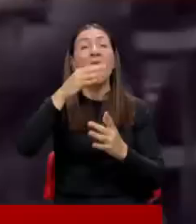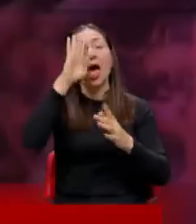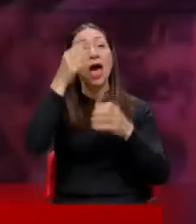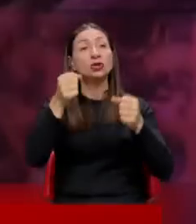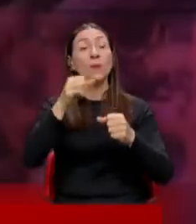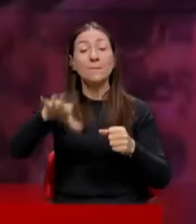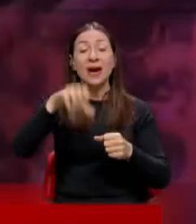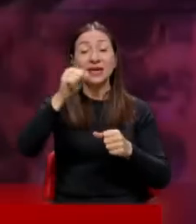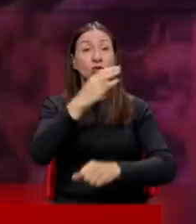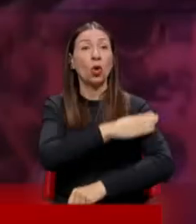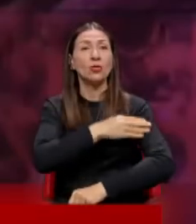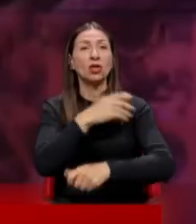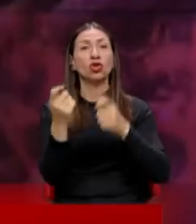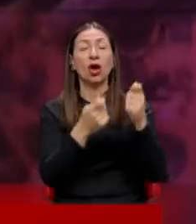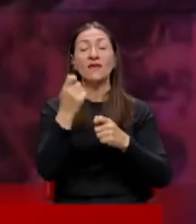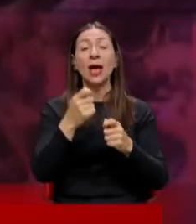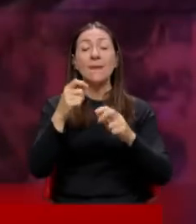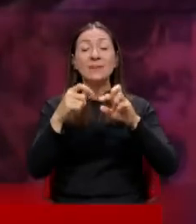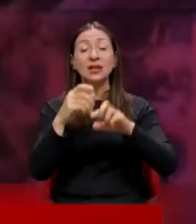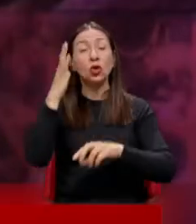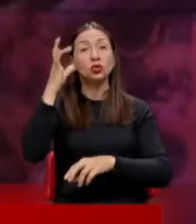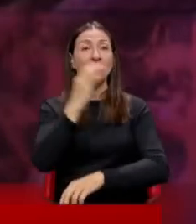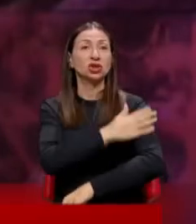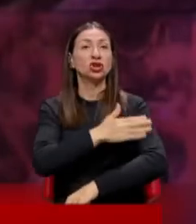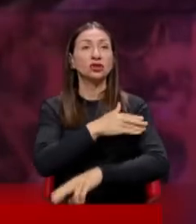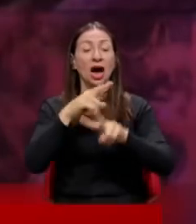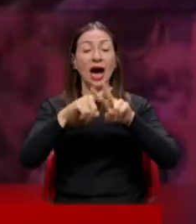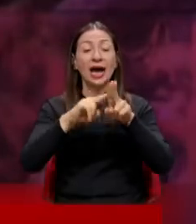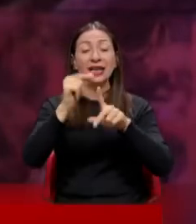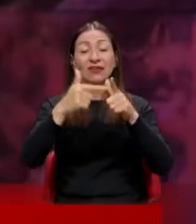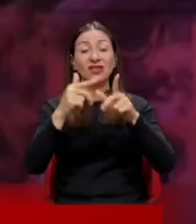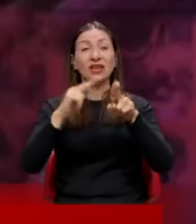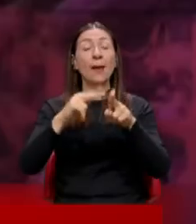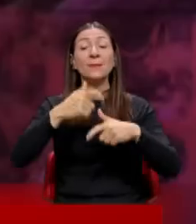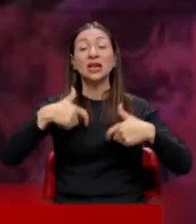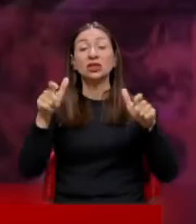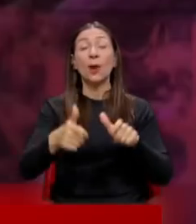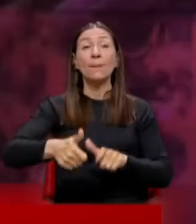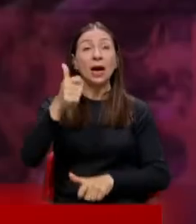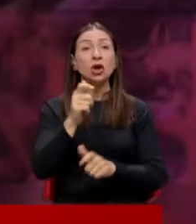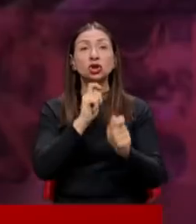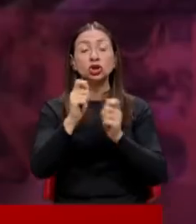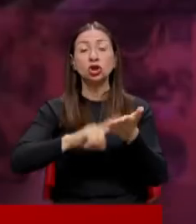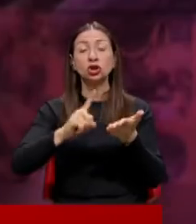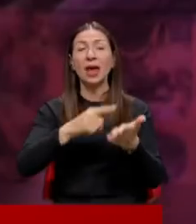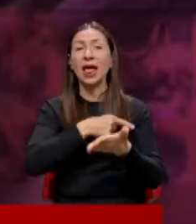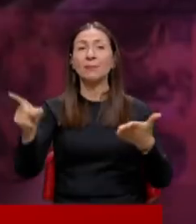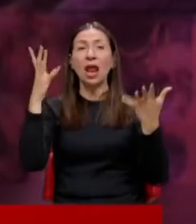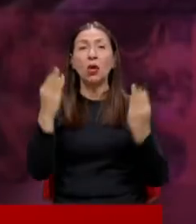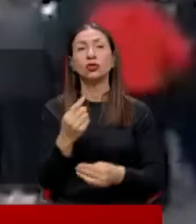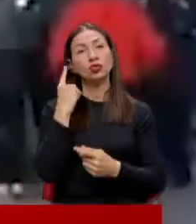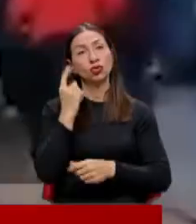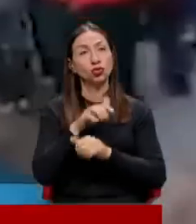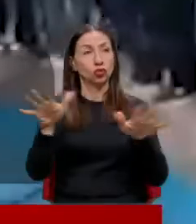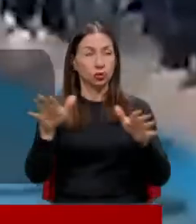Erzurum Merkez Komutanlığı'nda görevli piyade uzman çavuş Akif K. Milli Savunma Bakanlığı sözleşmesinin feshedildiğini